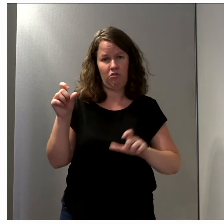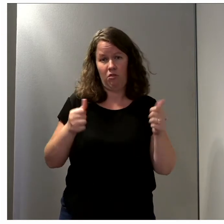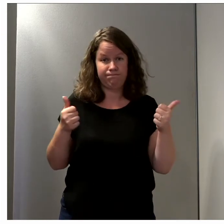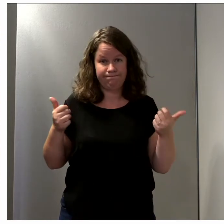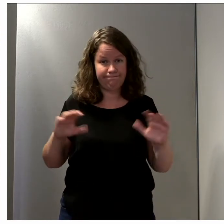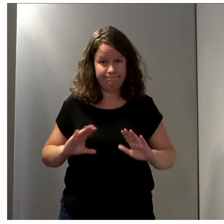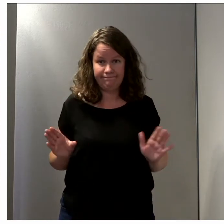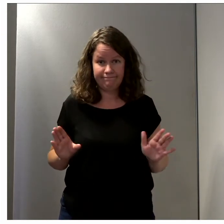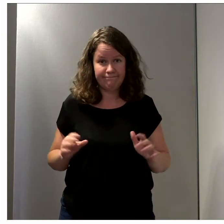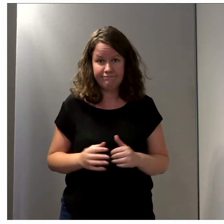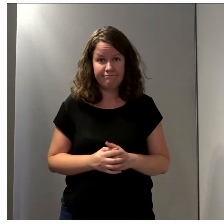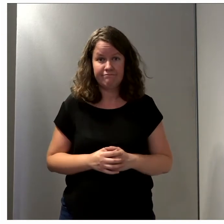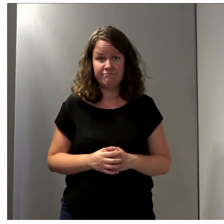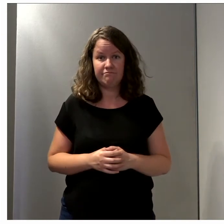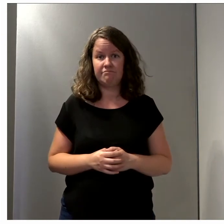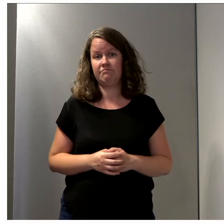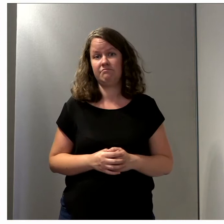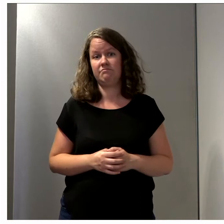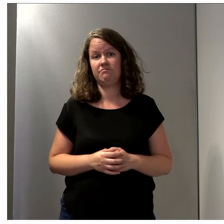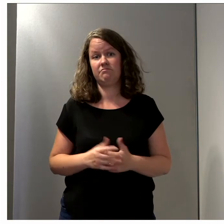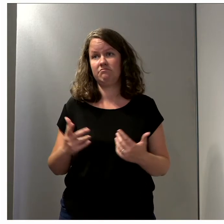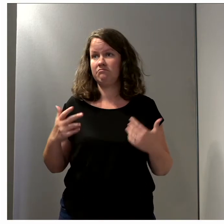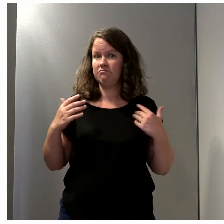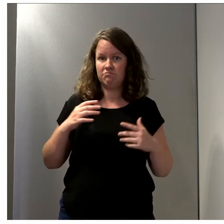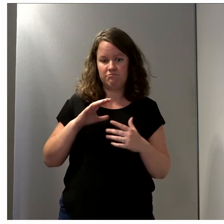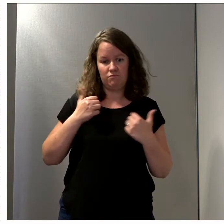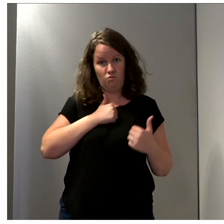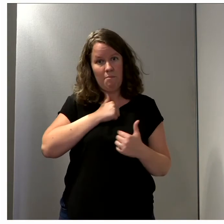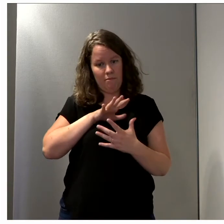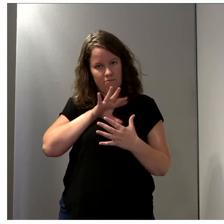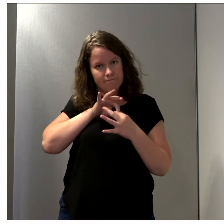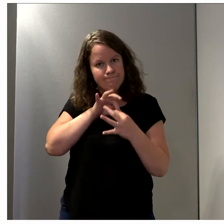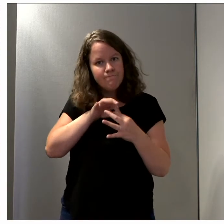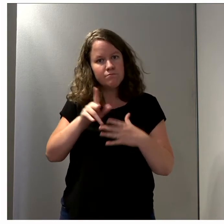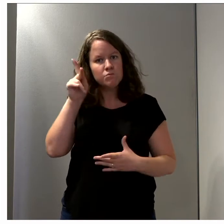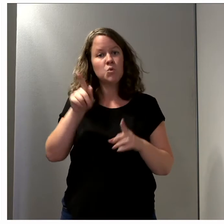monde, de vraiment être encore plus sociable et d'apprendre à être plus